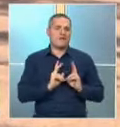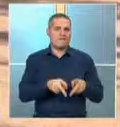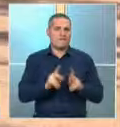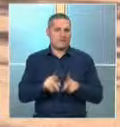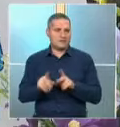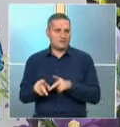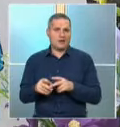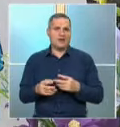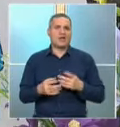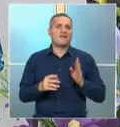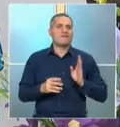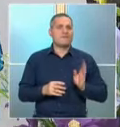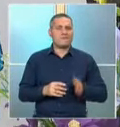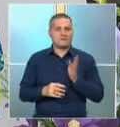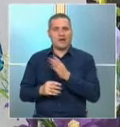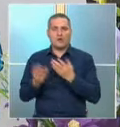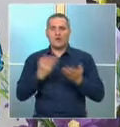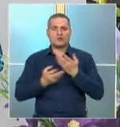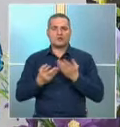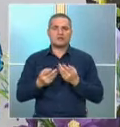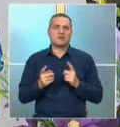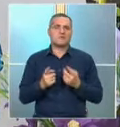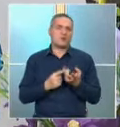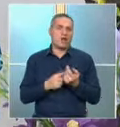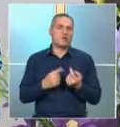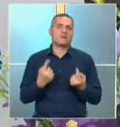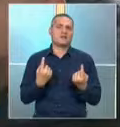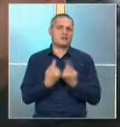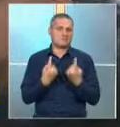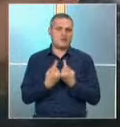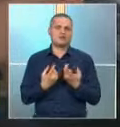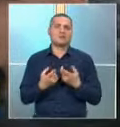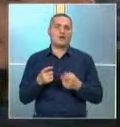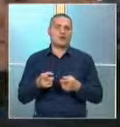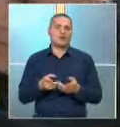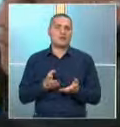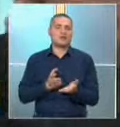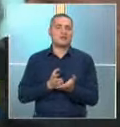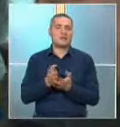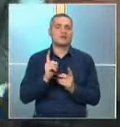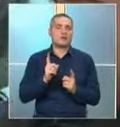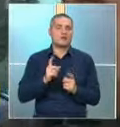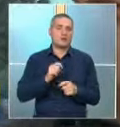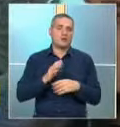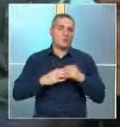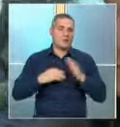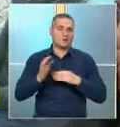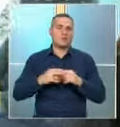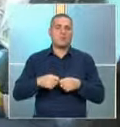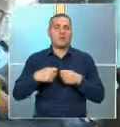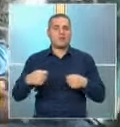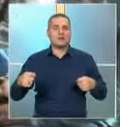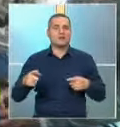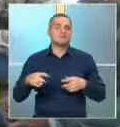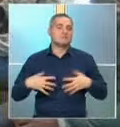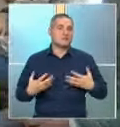влизаме във всяко училище, в някои училище се връщахме по няколко пъти. Този начин, който в момента го практикуваме, е доста по-дълъг, защото